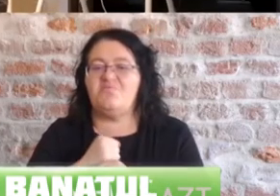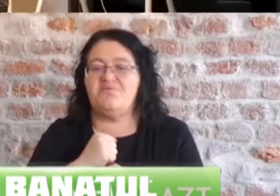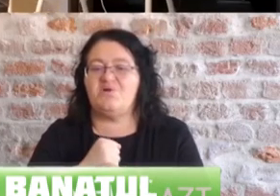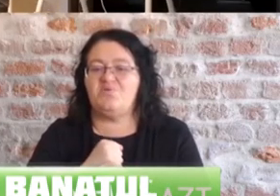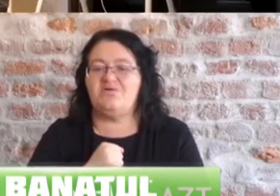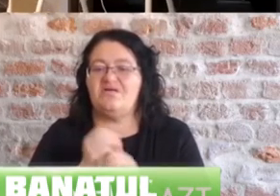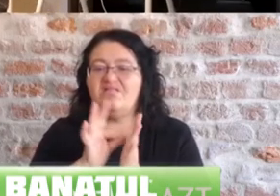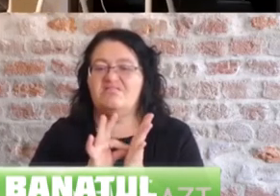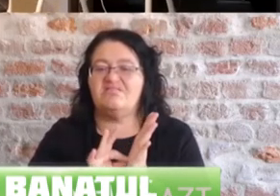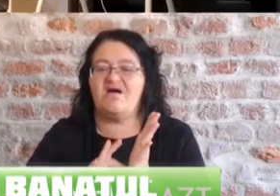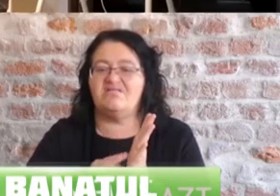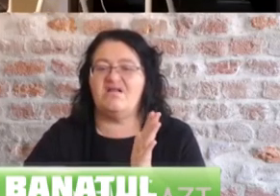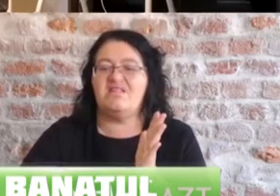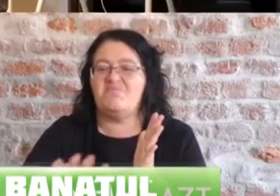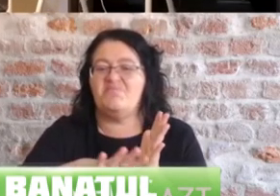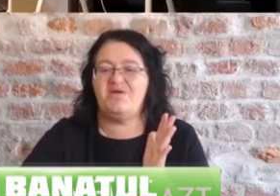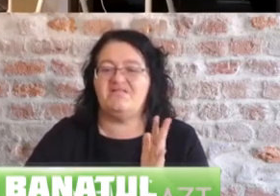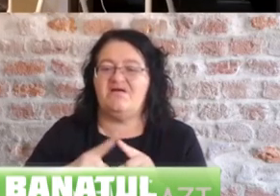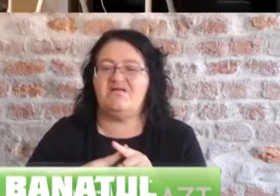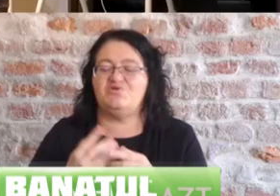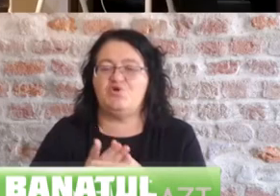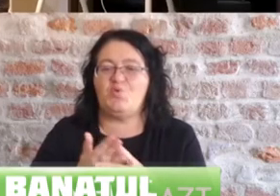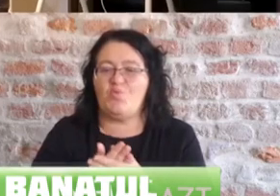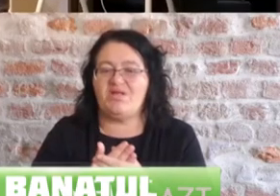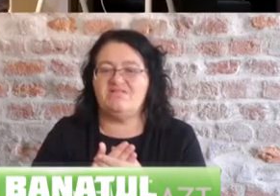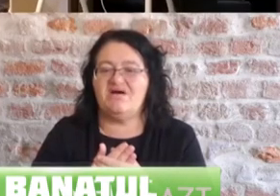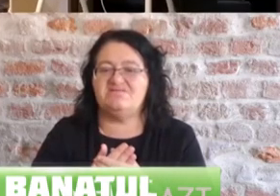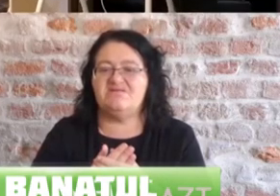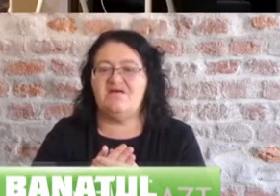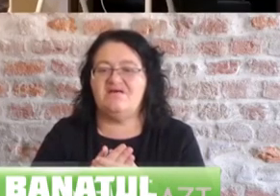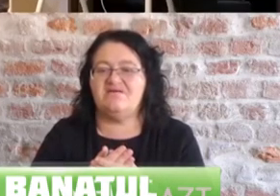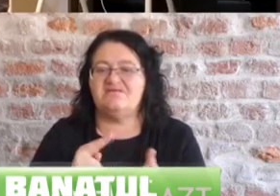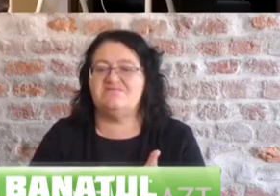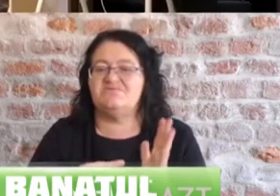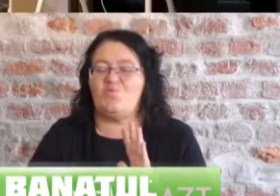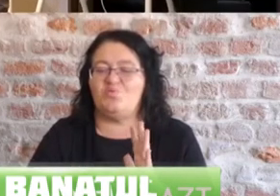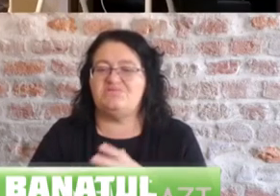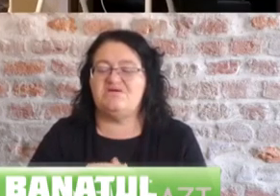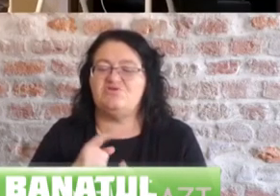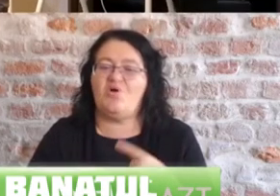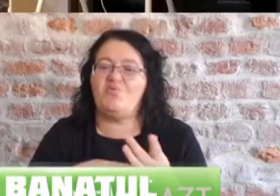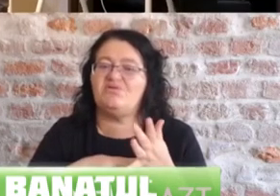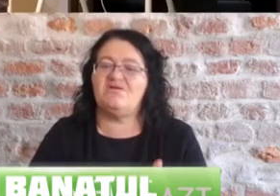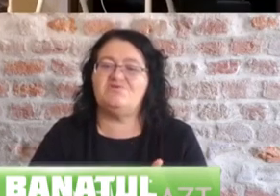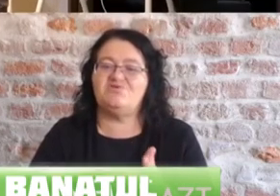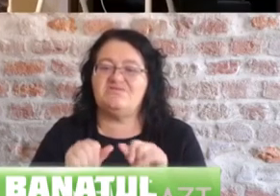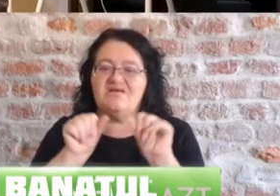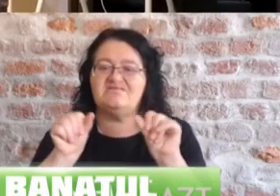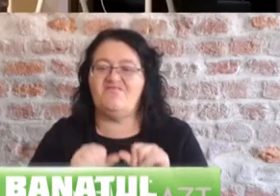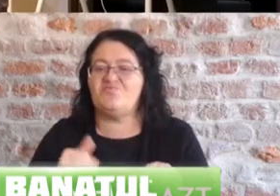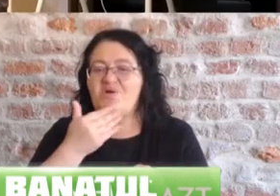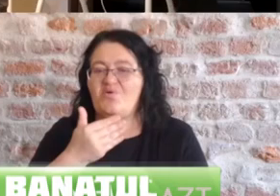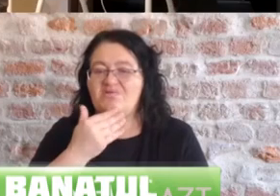prelucrat datele de pe teren și datele din documentațiile avute la dispoziție, iar apoi din acestea să formulăm o